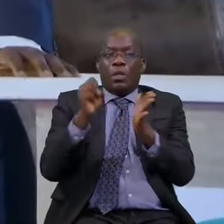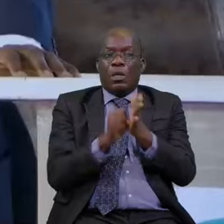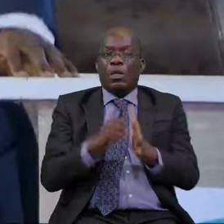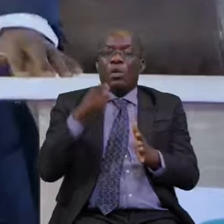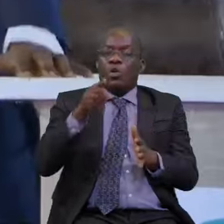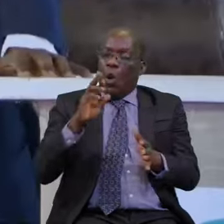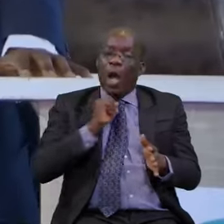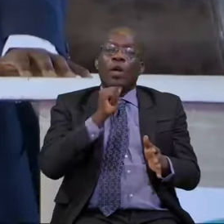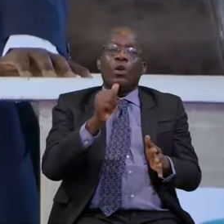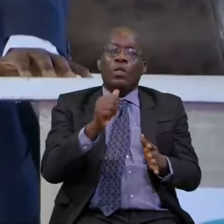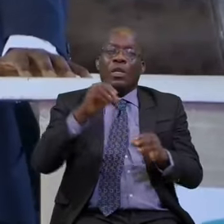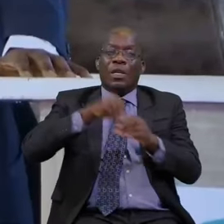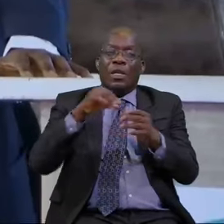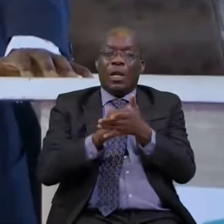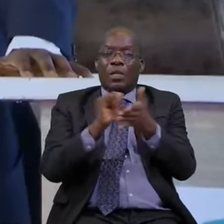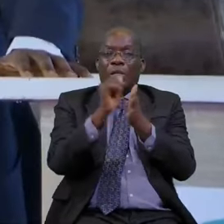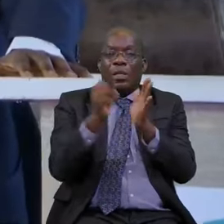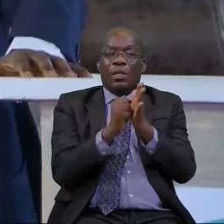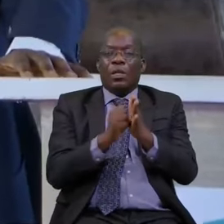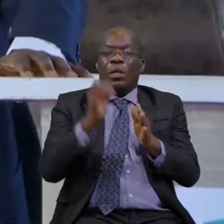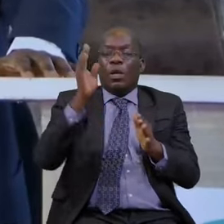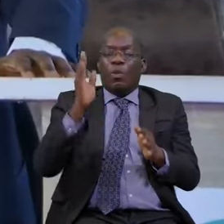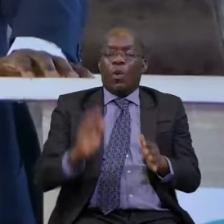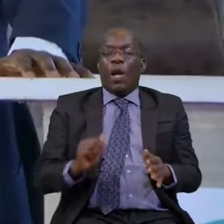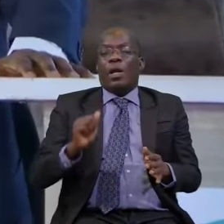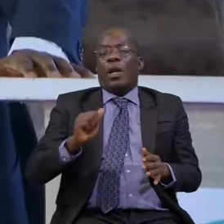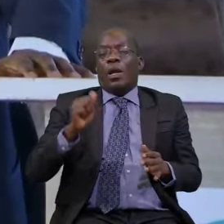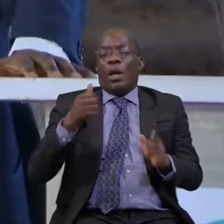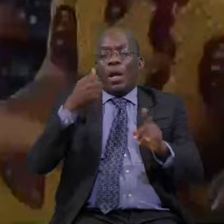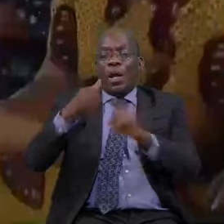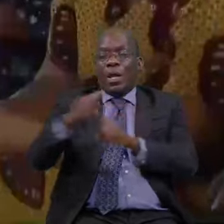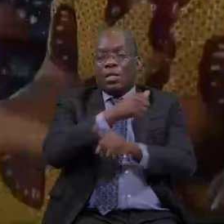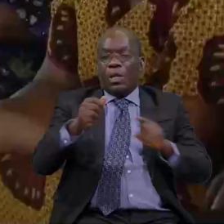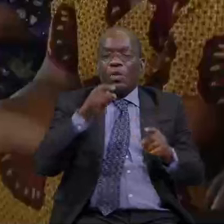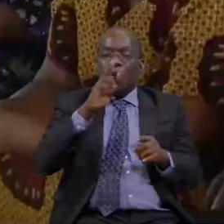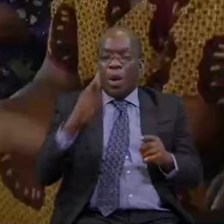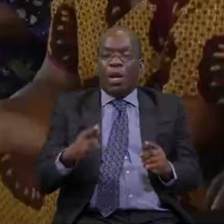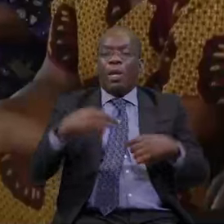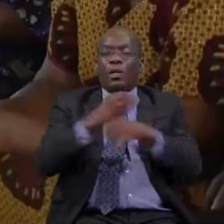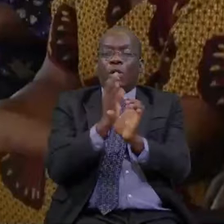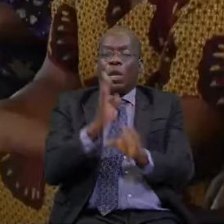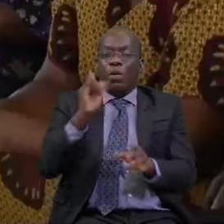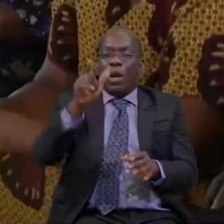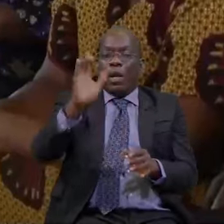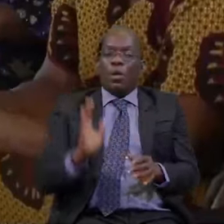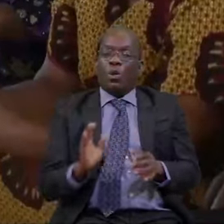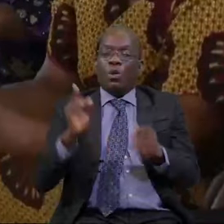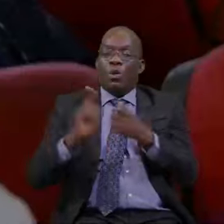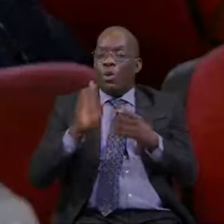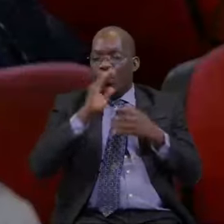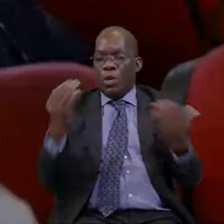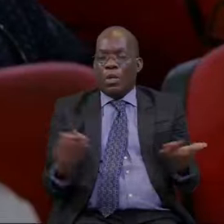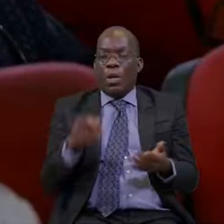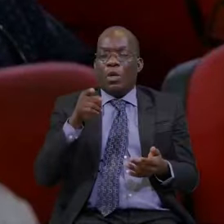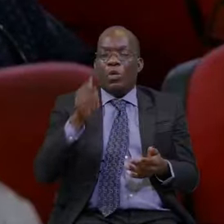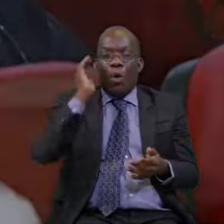vous n'êtes pas quelque part, vous êtes ici, vous êtes là-bas, ce n'est pas un hasard, mais vous êtes créé par Dieu pour être là où vous êtes,